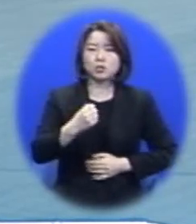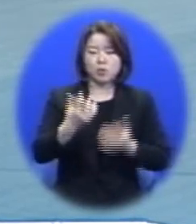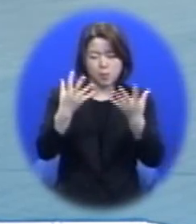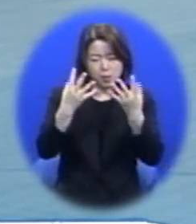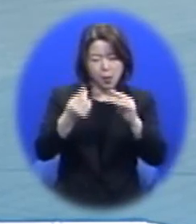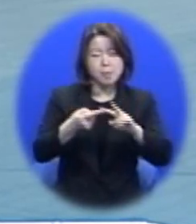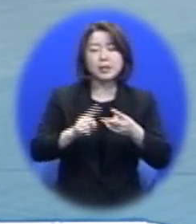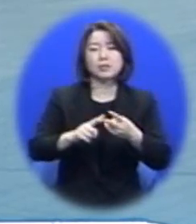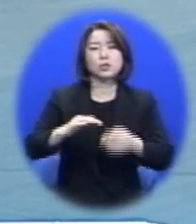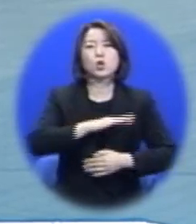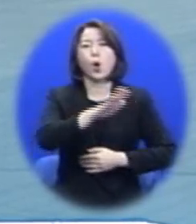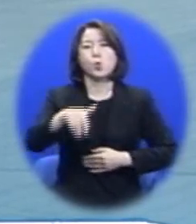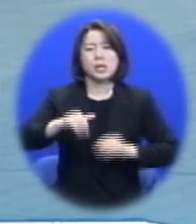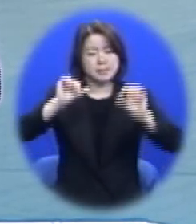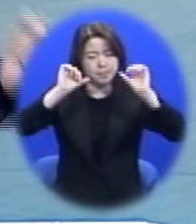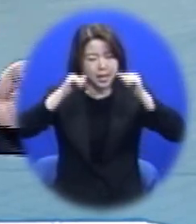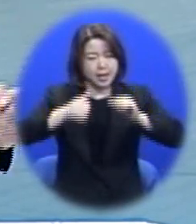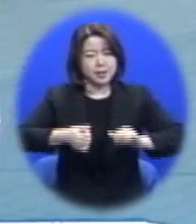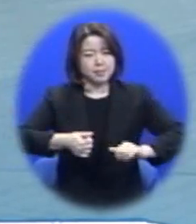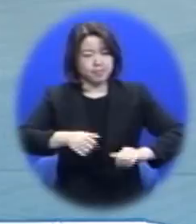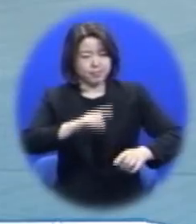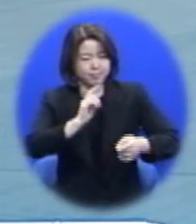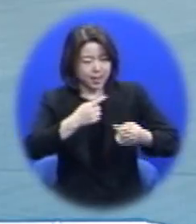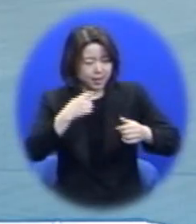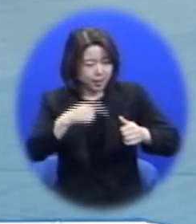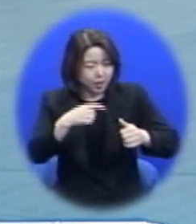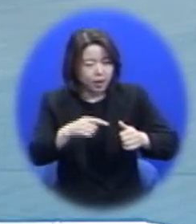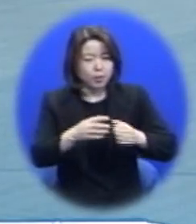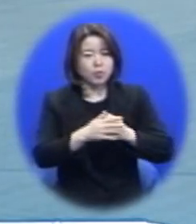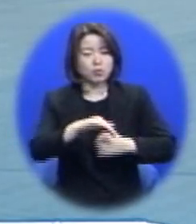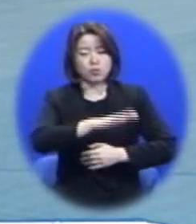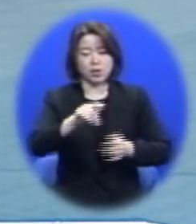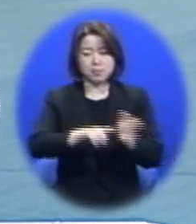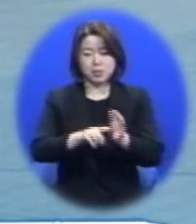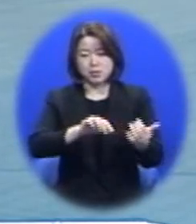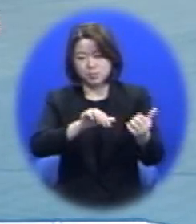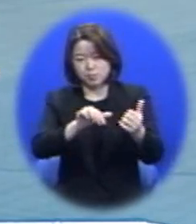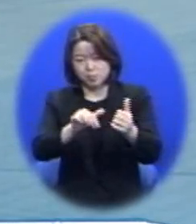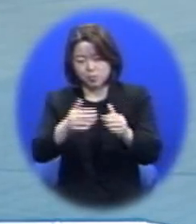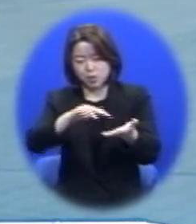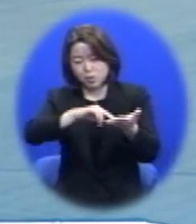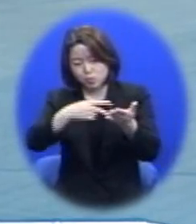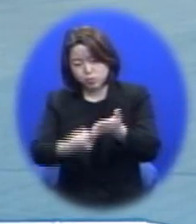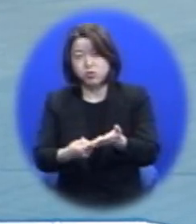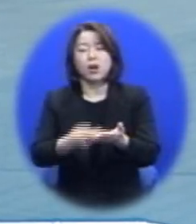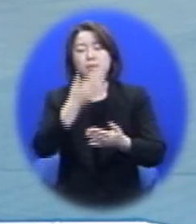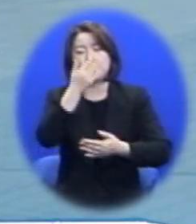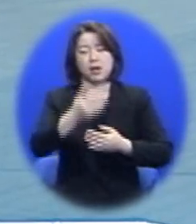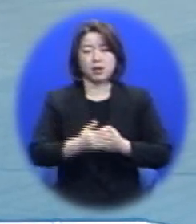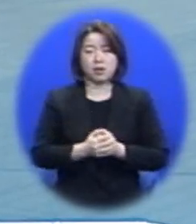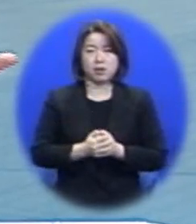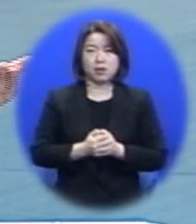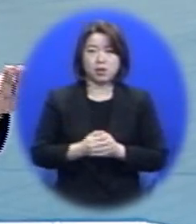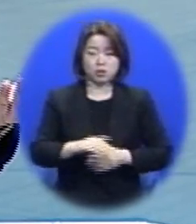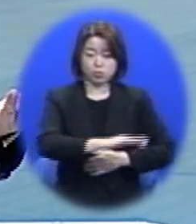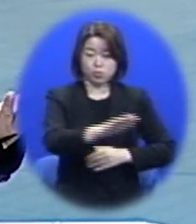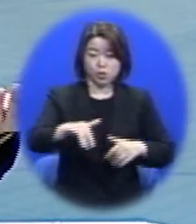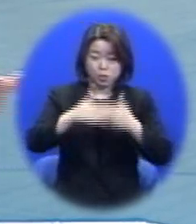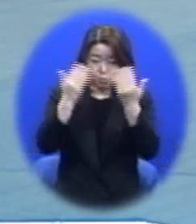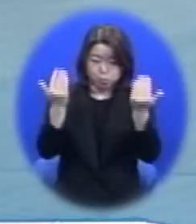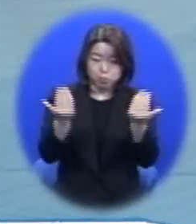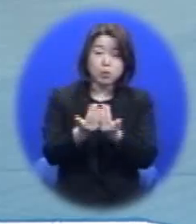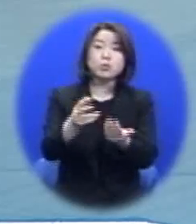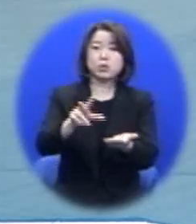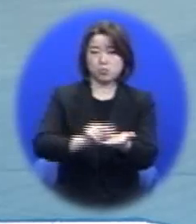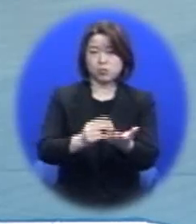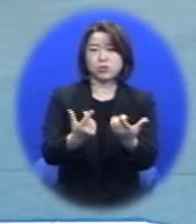가지고 놀고 우리의 믿음을 무너뜨릴 수 있기 때문입니다. 우리 모두의 문제입니다. 여러분은